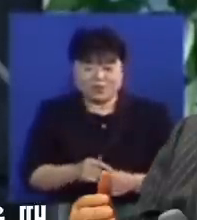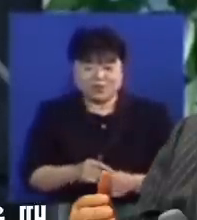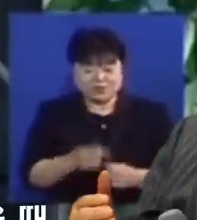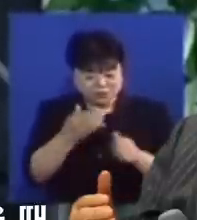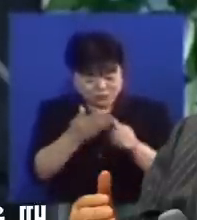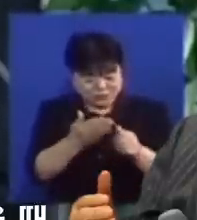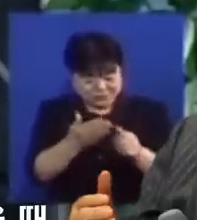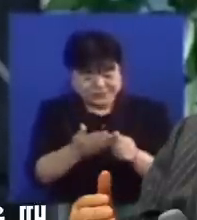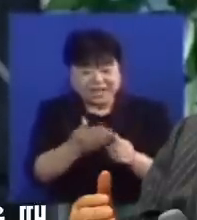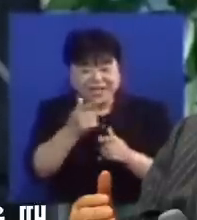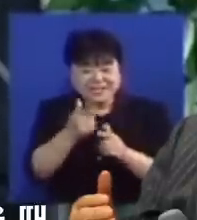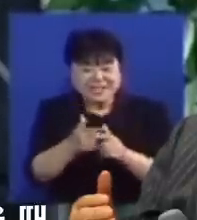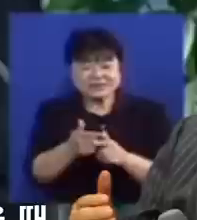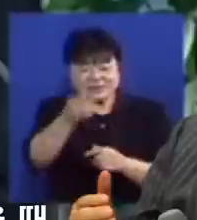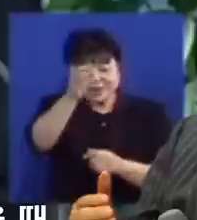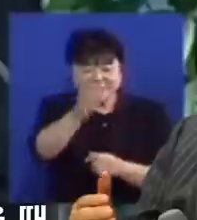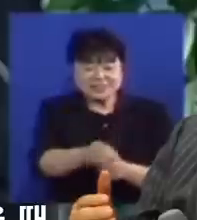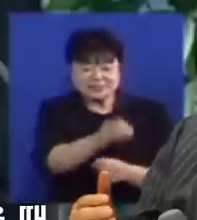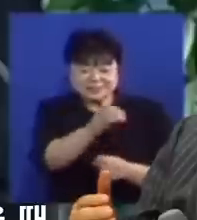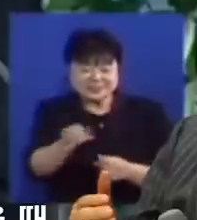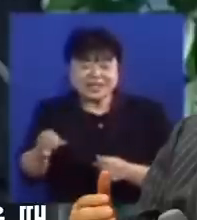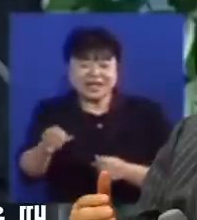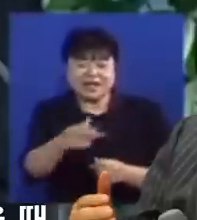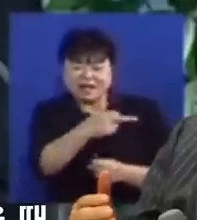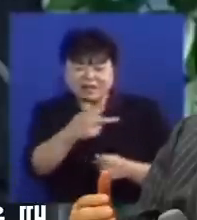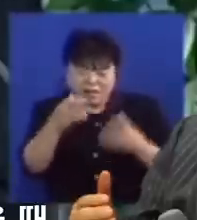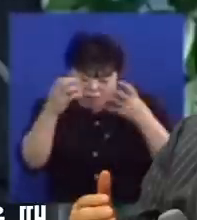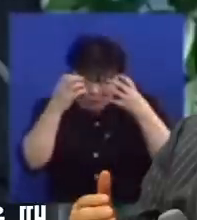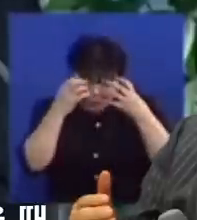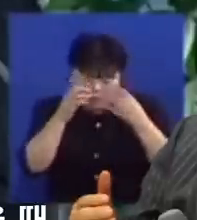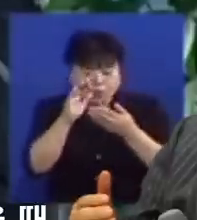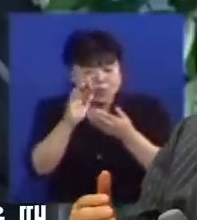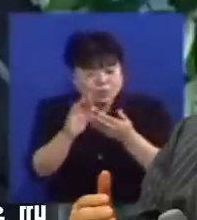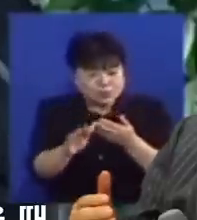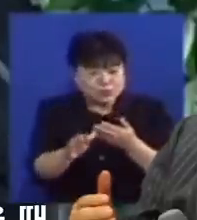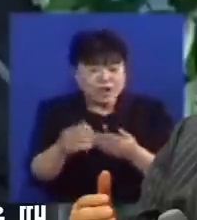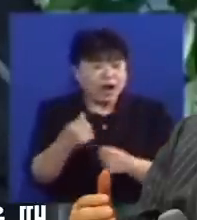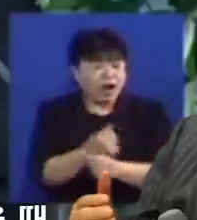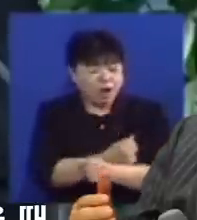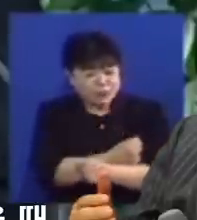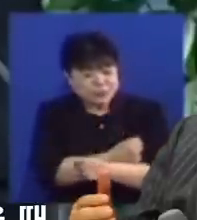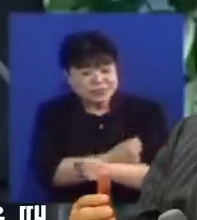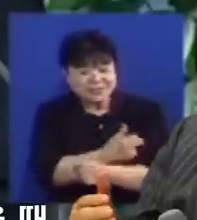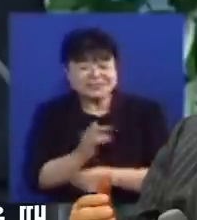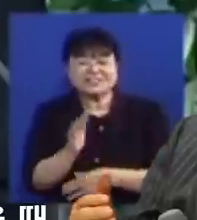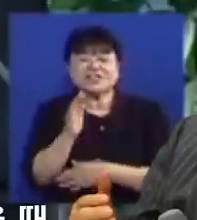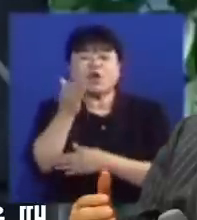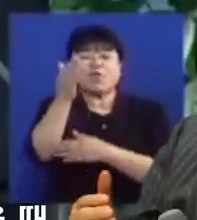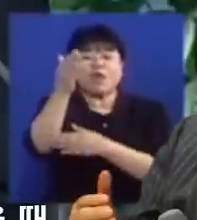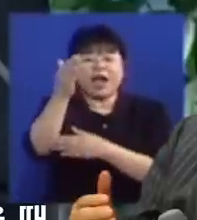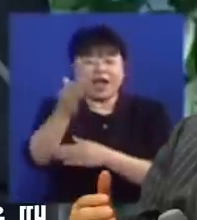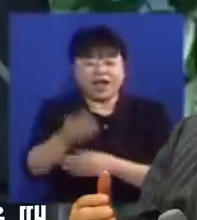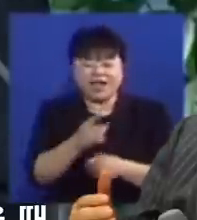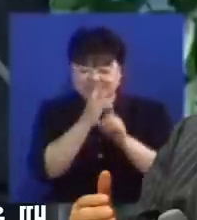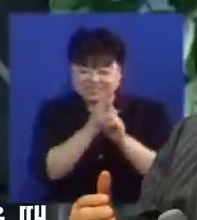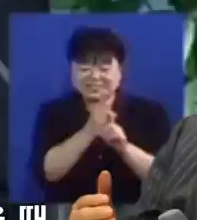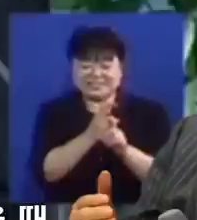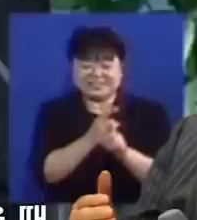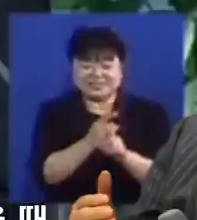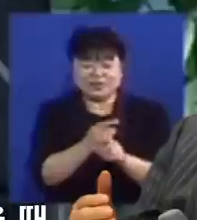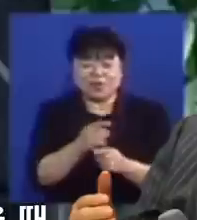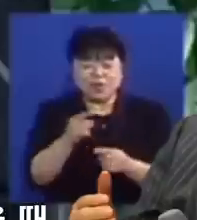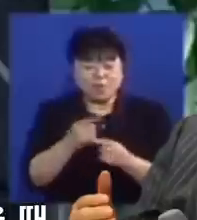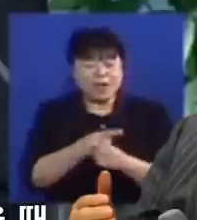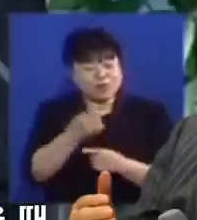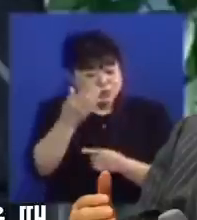하나님으로 예수 그리스도의 십자가의 그 극심한 고통도 나중에 엄청나게 큰 영광과 승리의 좋은 것으로